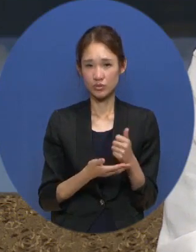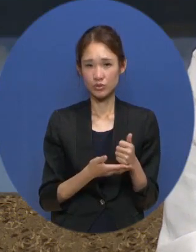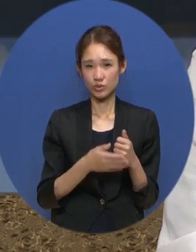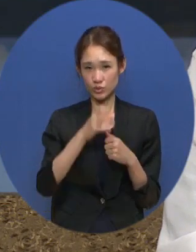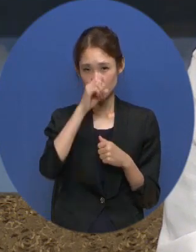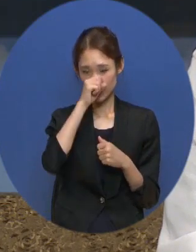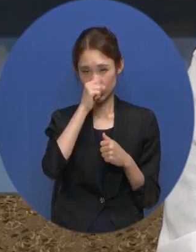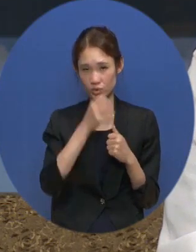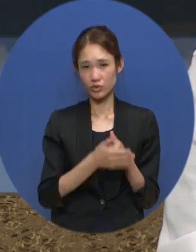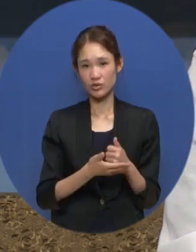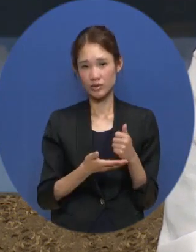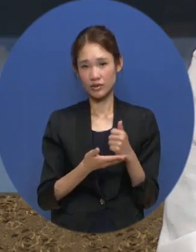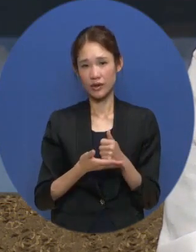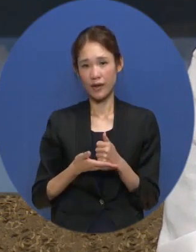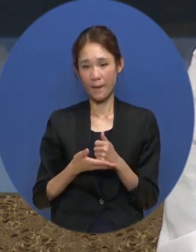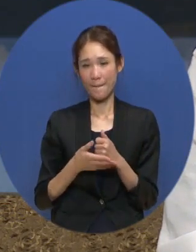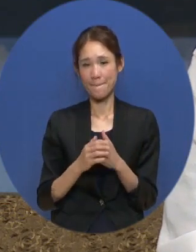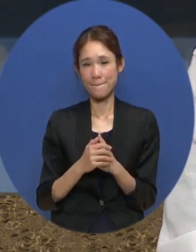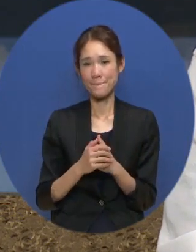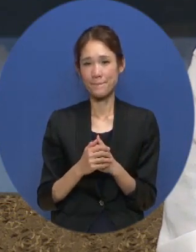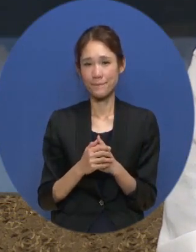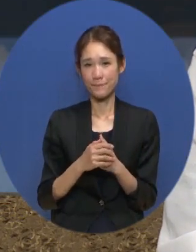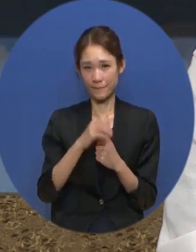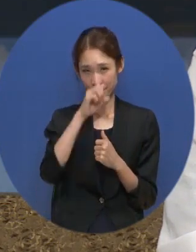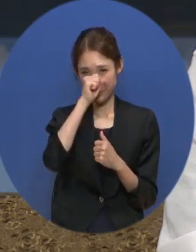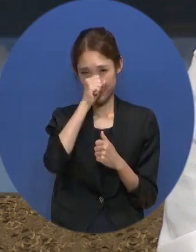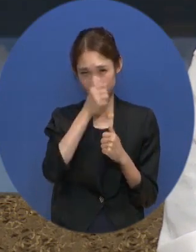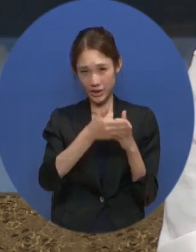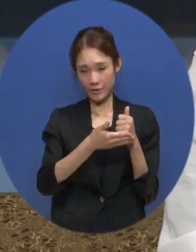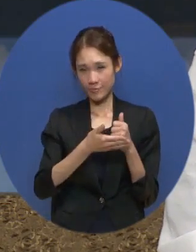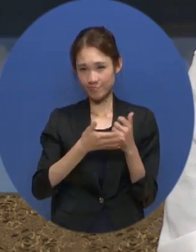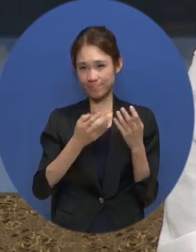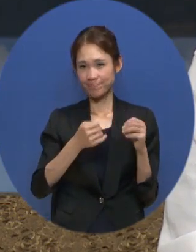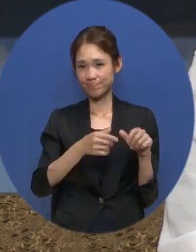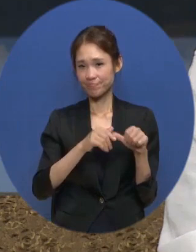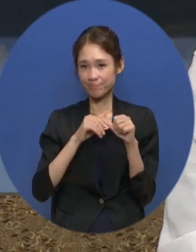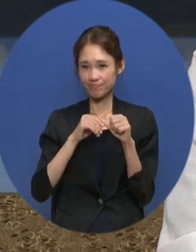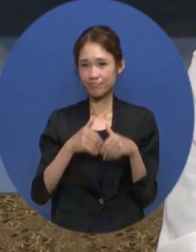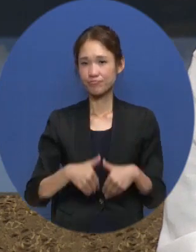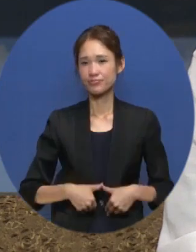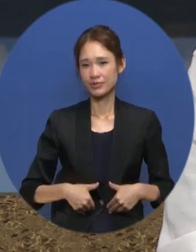현재 근데 이제 저희 클라이언트, 이제 좋은 클라이언트들 많이 영입을 해야 되는데,